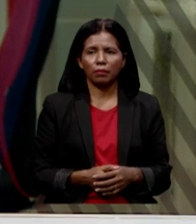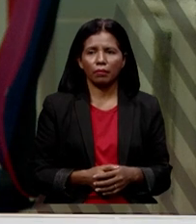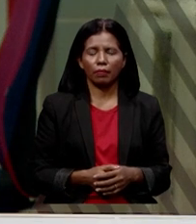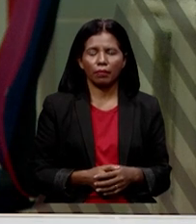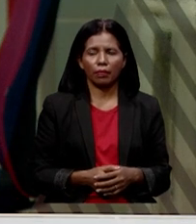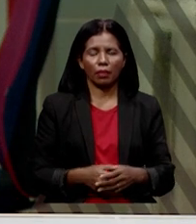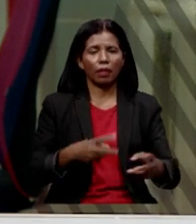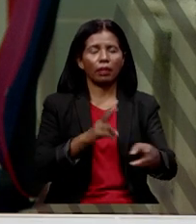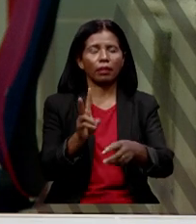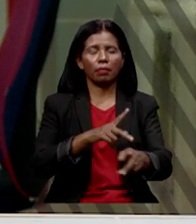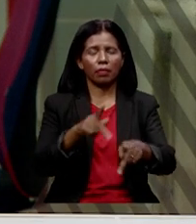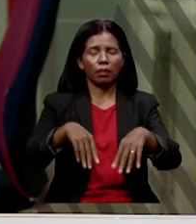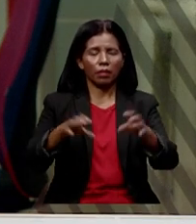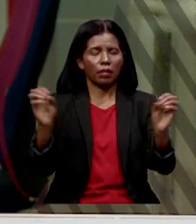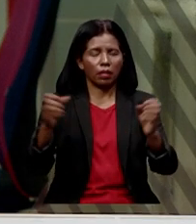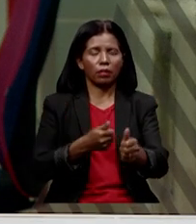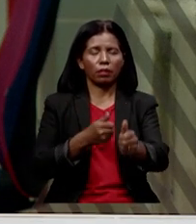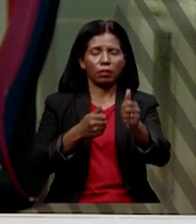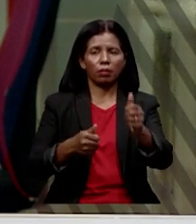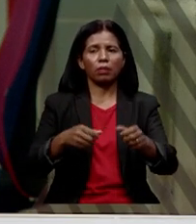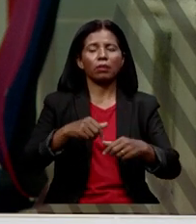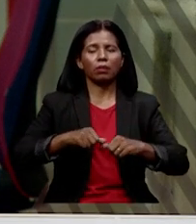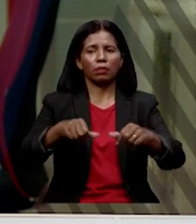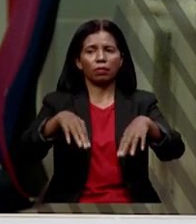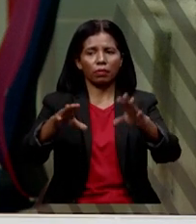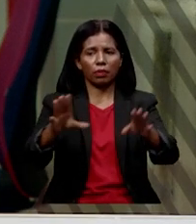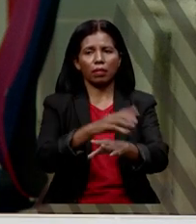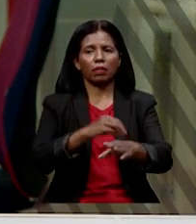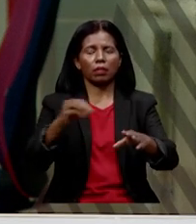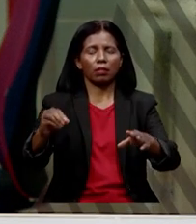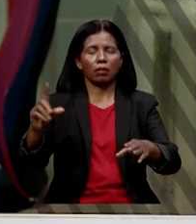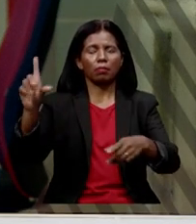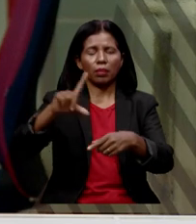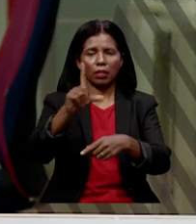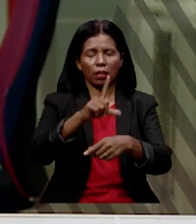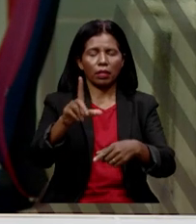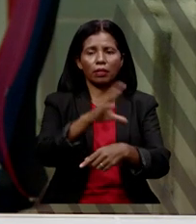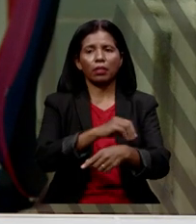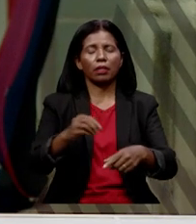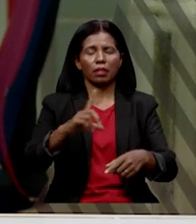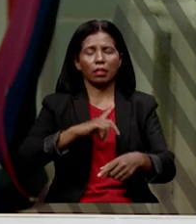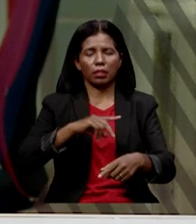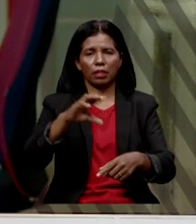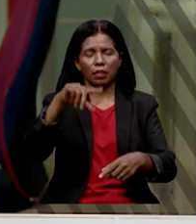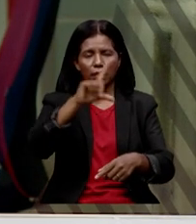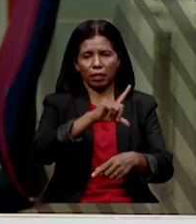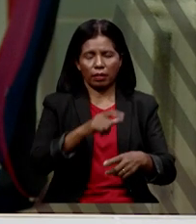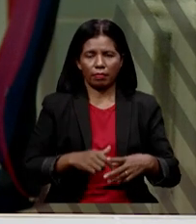Vendedor nulla cumpri le igiene ordine pubblica, o di continuo fan e azzardi in motel, non largo le sedere.